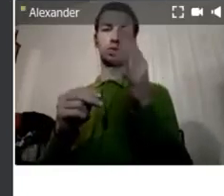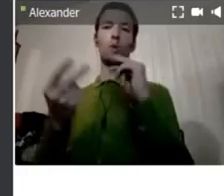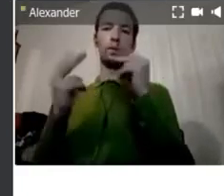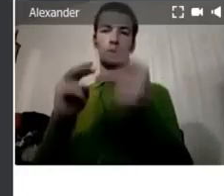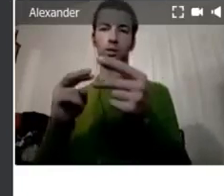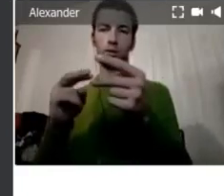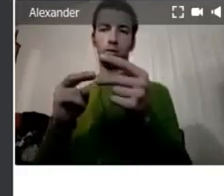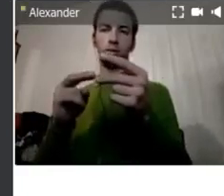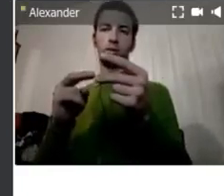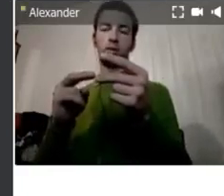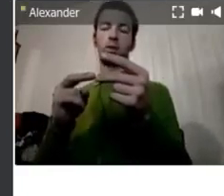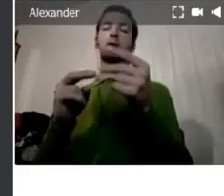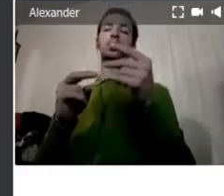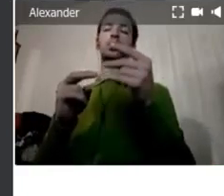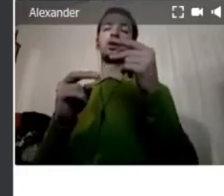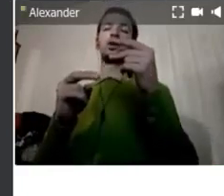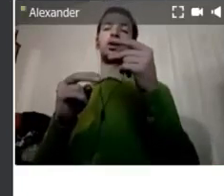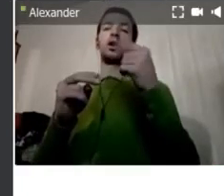сейчас происходит,